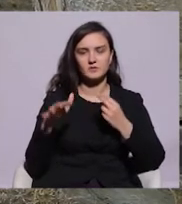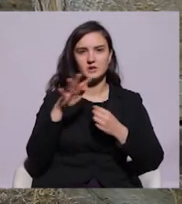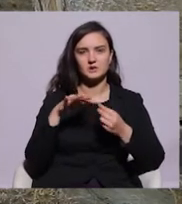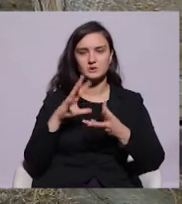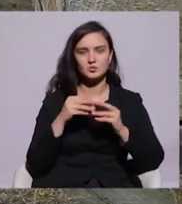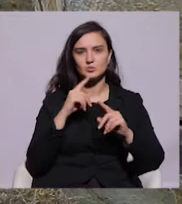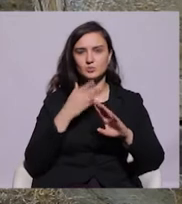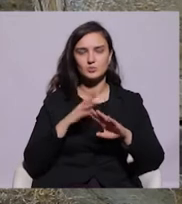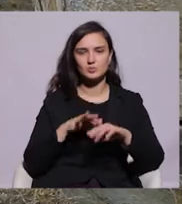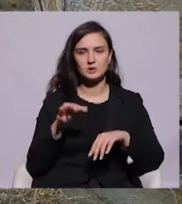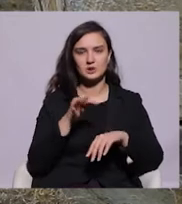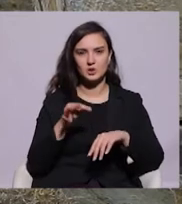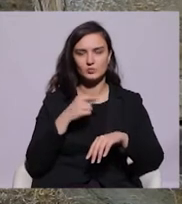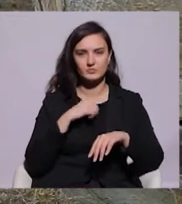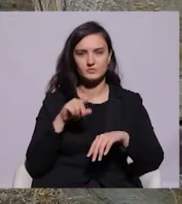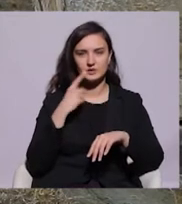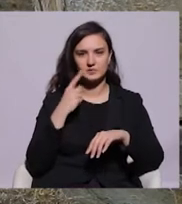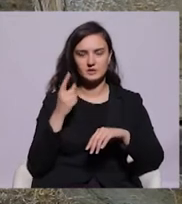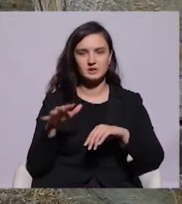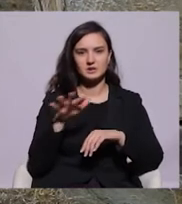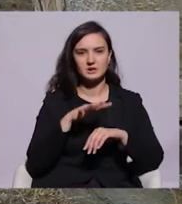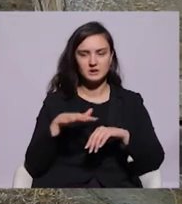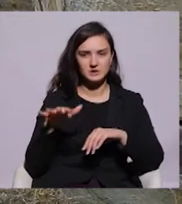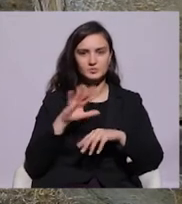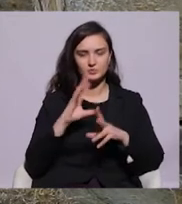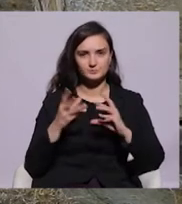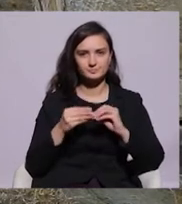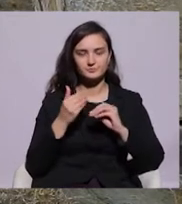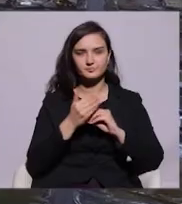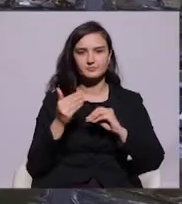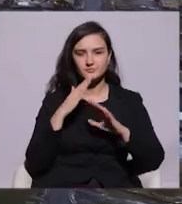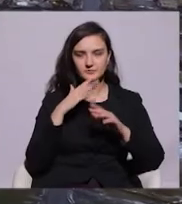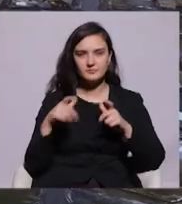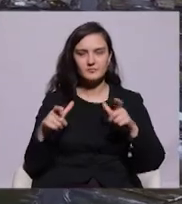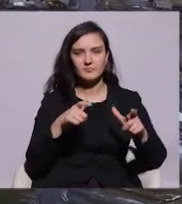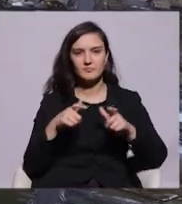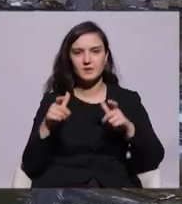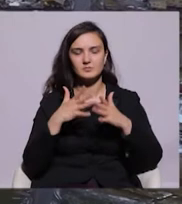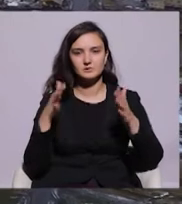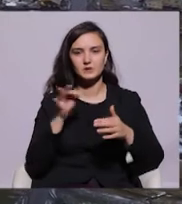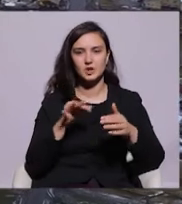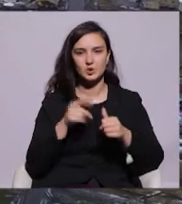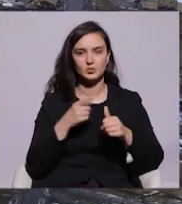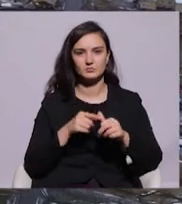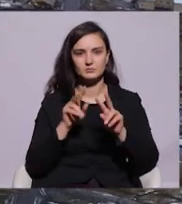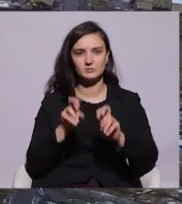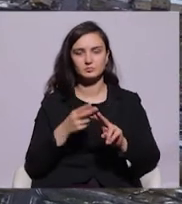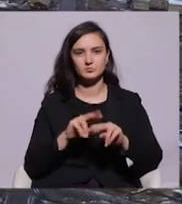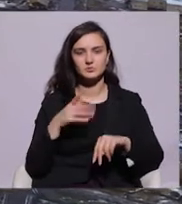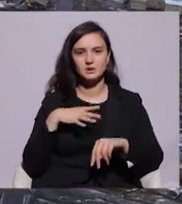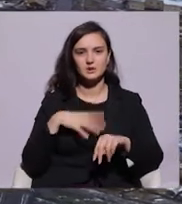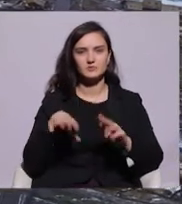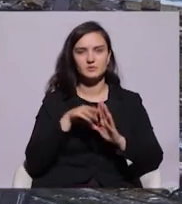სამცხე-ჯავახეთი ზოგადად რთული რეგიონია, ვთქვით ჩვენ, ლანდშაფტურად, რელიეფურად, მას ტბების, დიდი ტბების რეგიონსაც უწოდებენ,